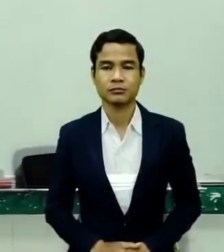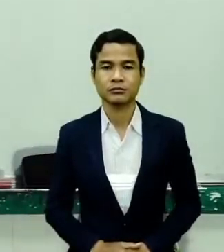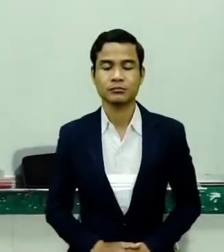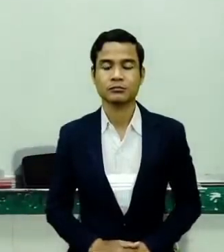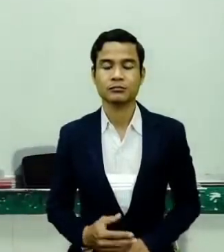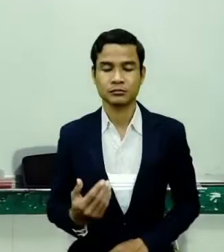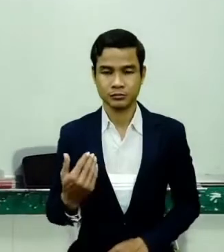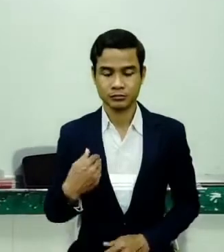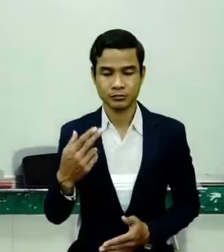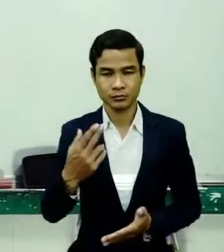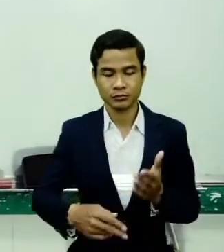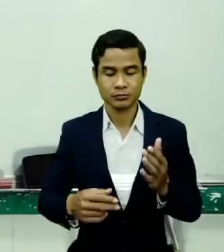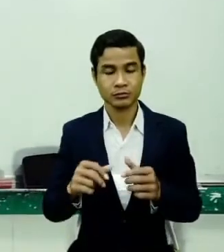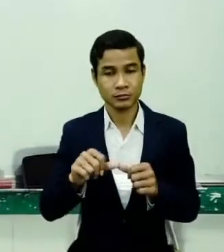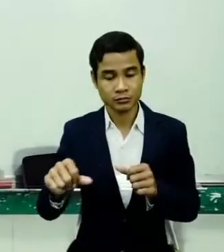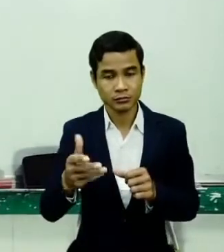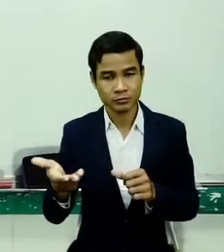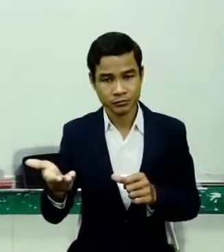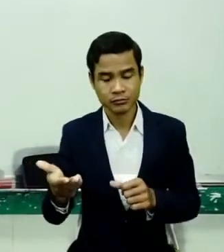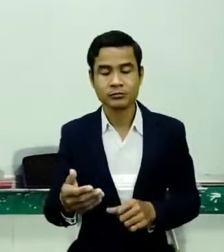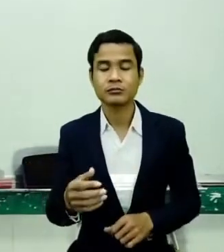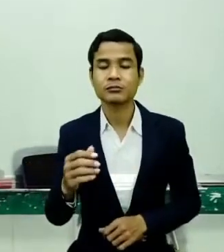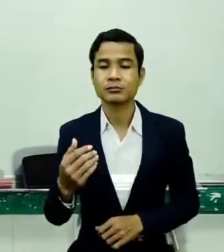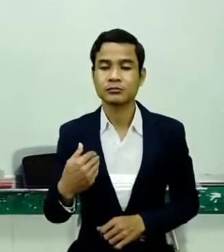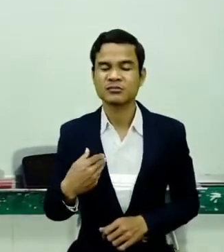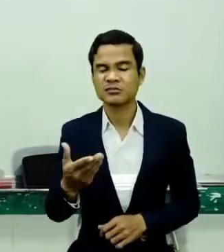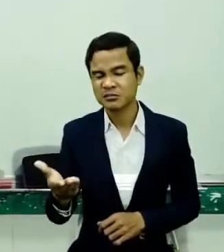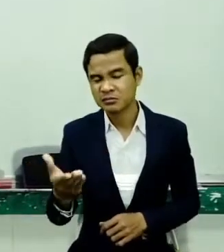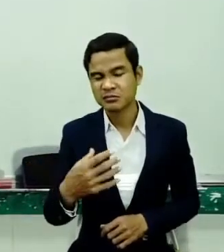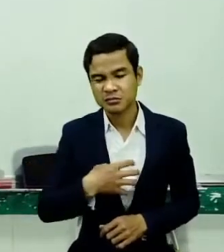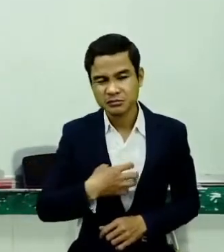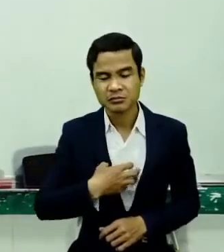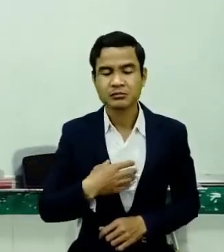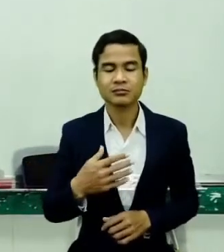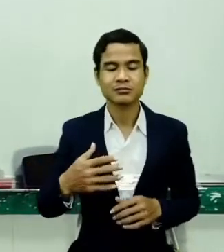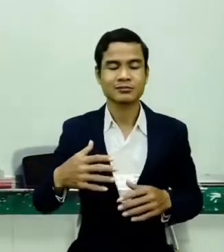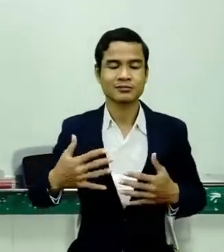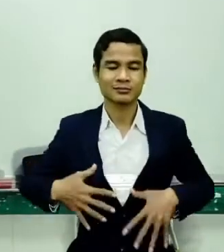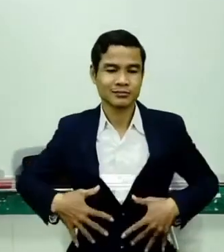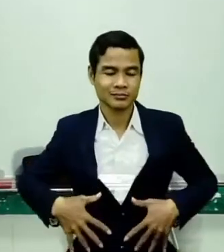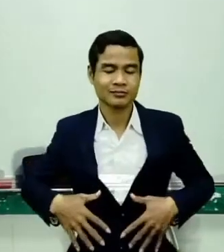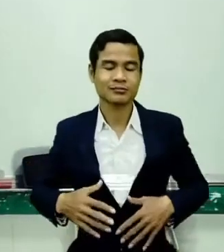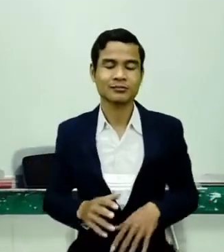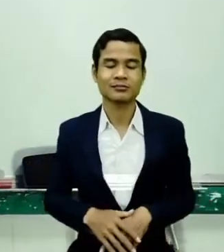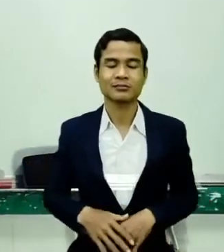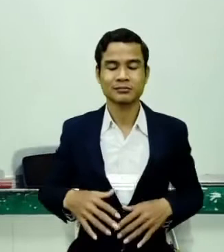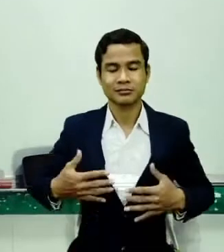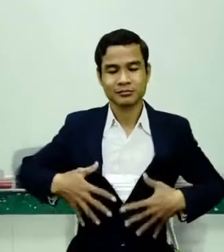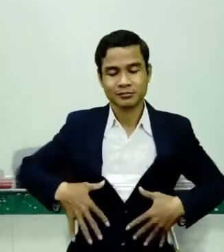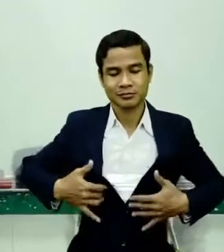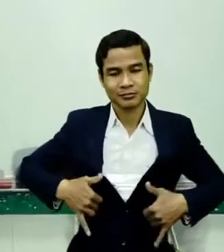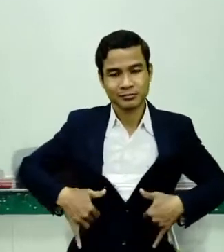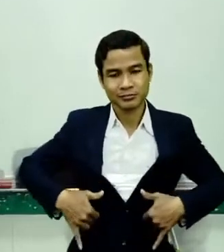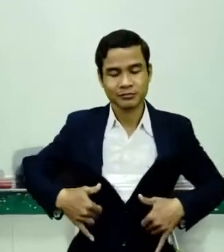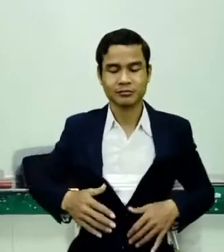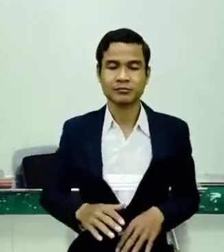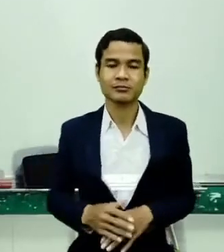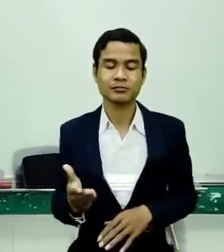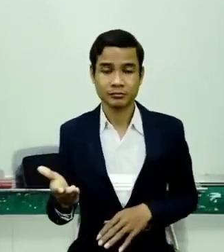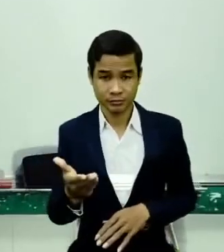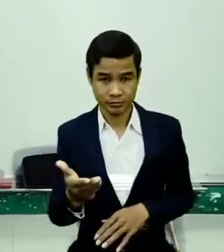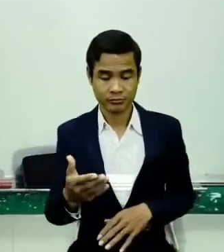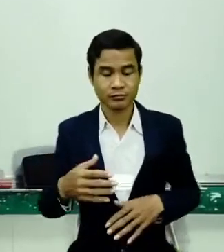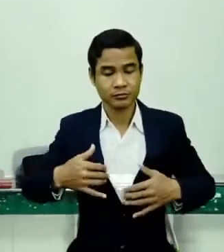មានអីទៀតហ៎មានកូនខ្លះចង់លេងអញ្ចឹងអ្នកគ្រូដាក់ជូន